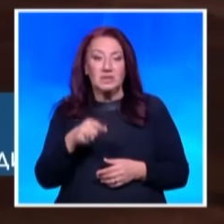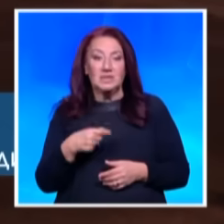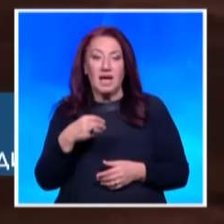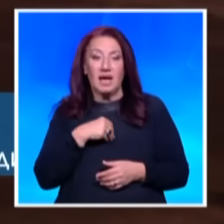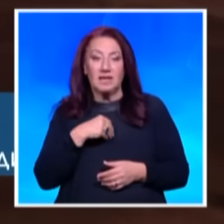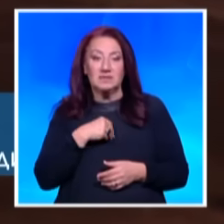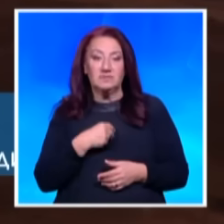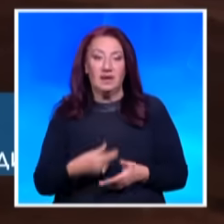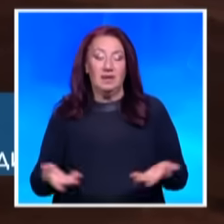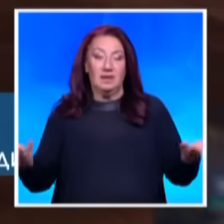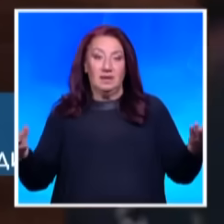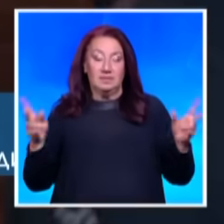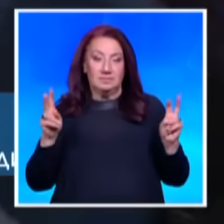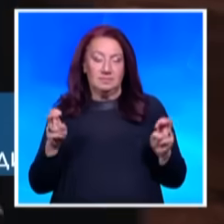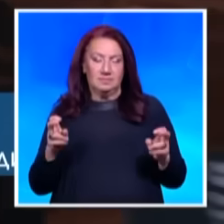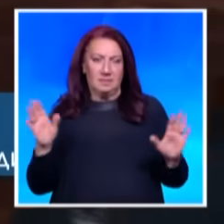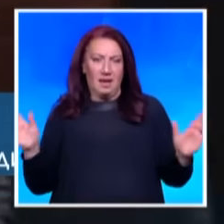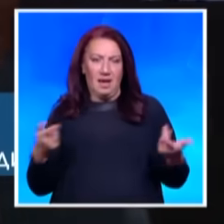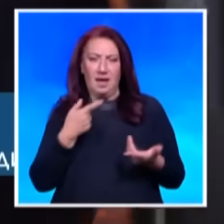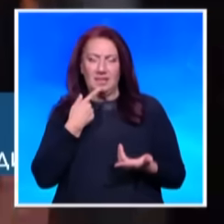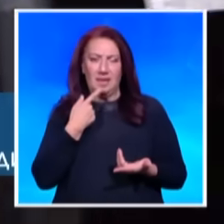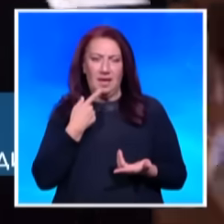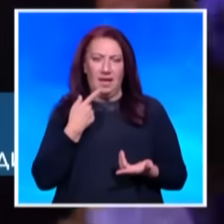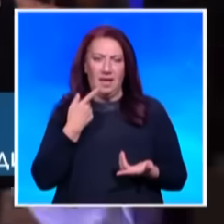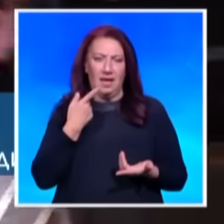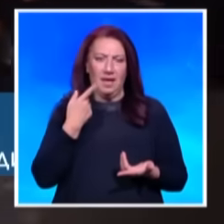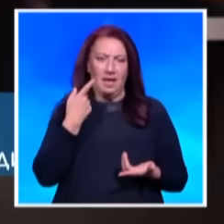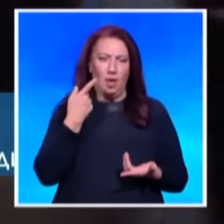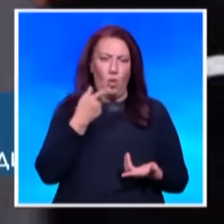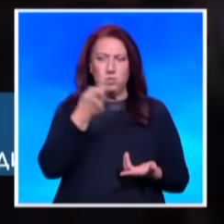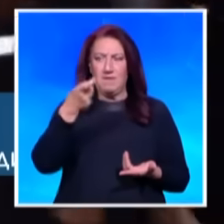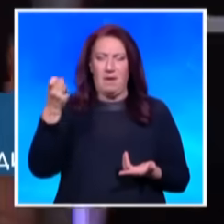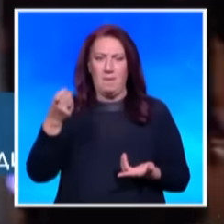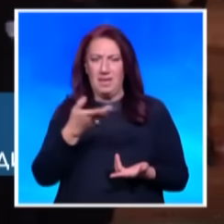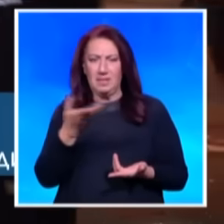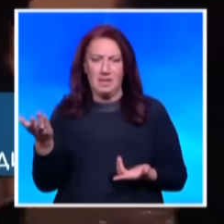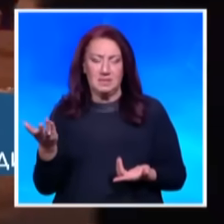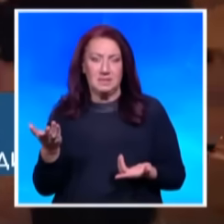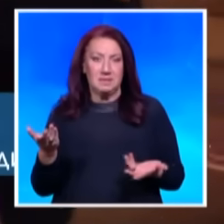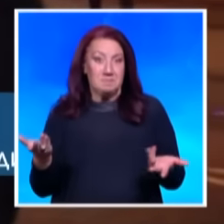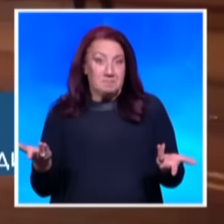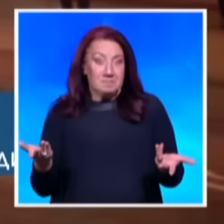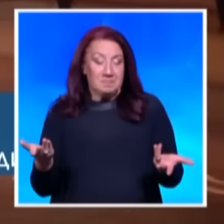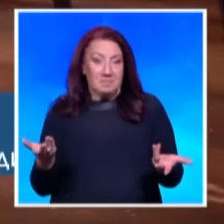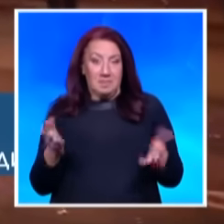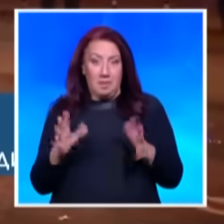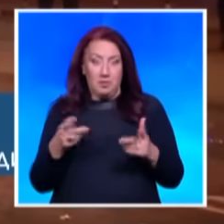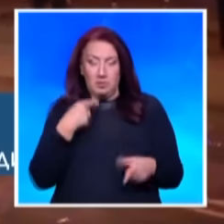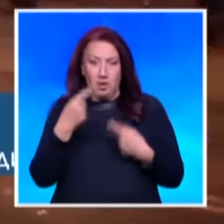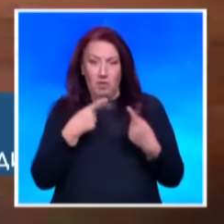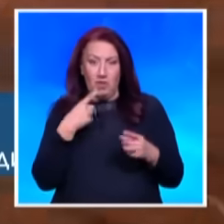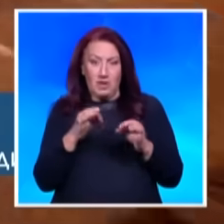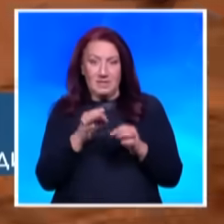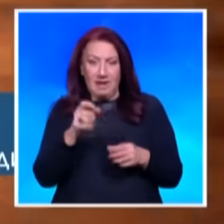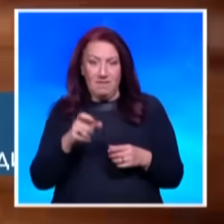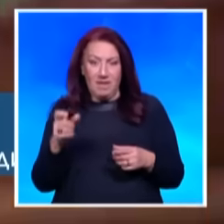хайде да ги убием тези, явно говоряки за феновете и за това, че ще трябва да опитат някакви други методи, но разбира